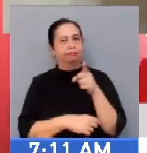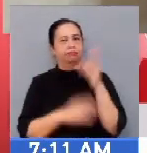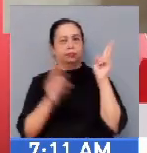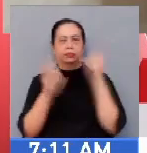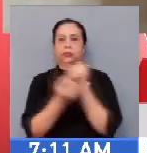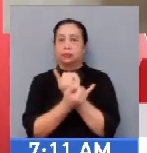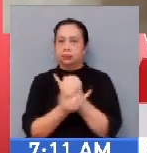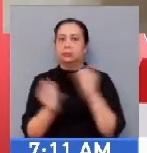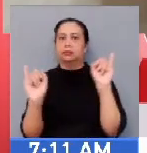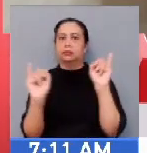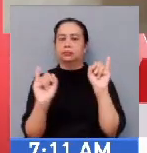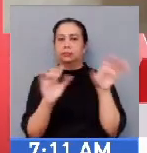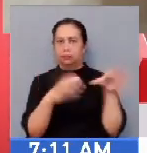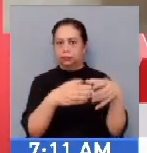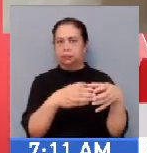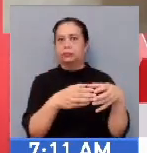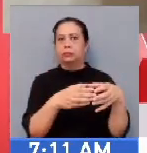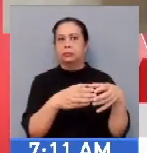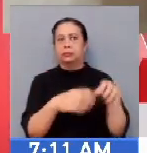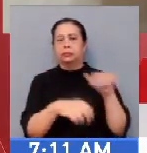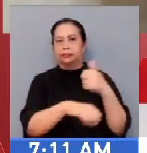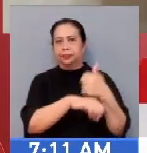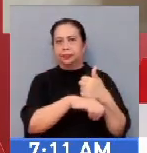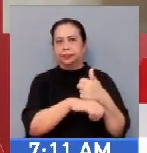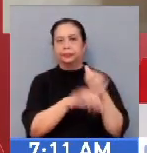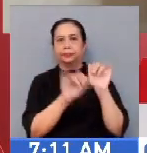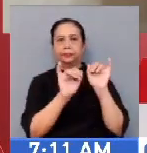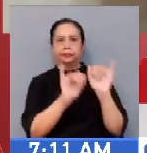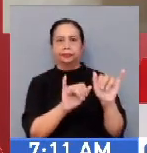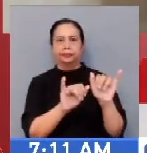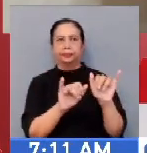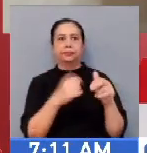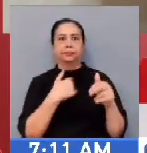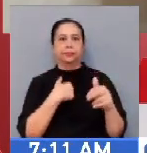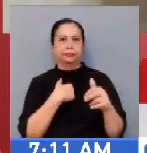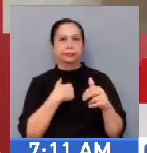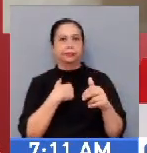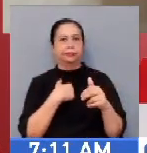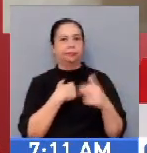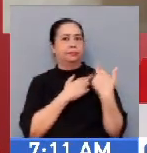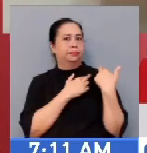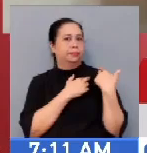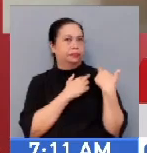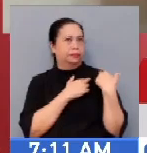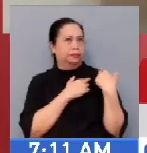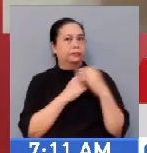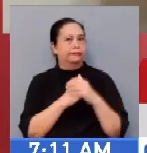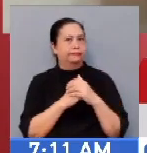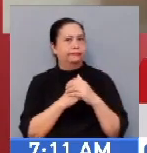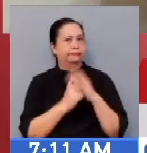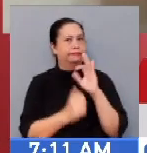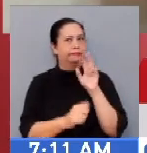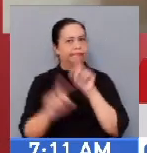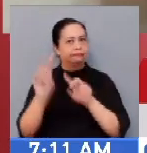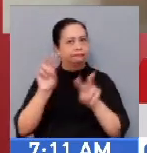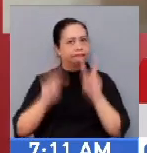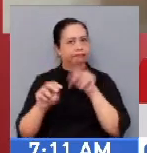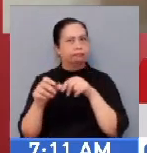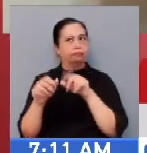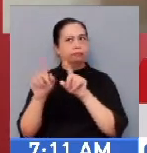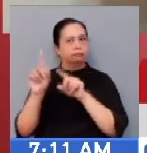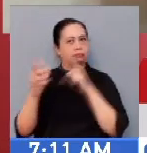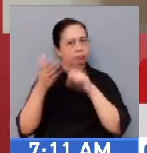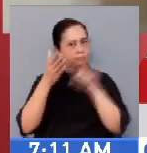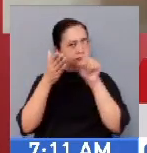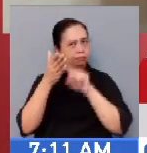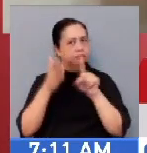institusyon. At mananatili po akong responsableng fiscalizer, check and balancer